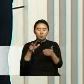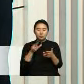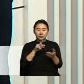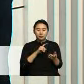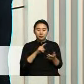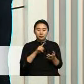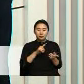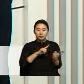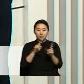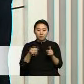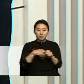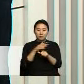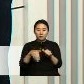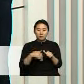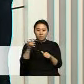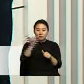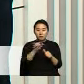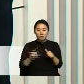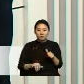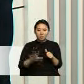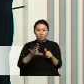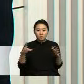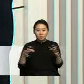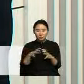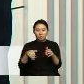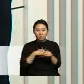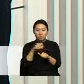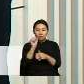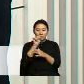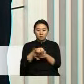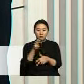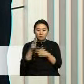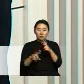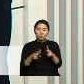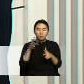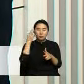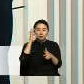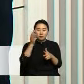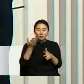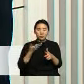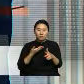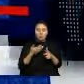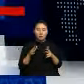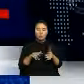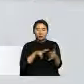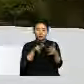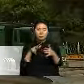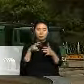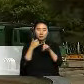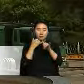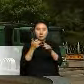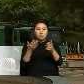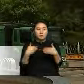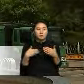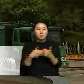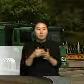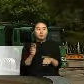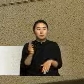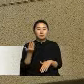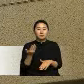구리자원회수시설이 환경부가 지정하는 전국 최초 통합환경허가 1호 사업장으로 인정받아 환경부 장관 표창을